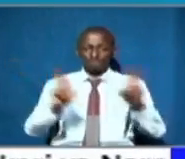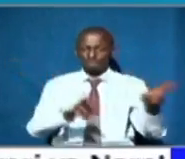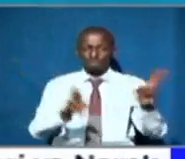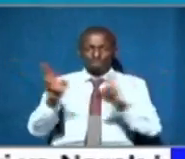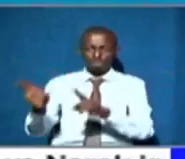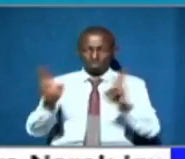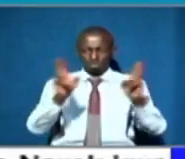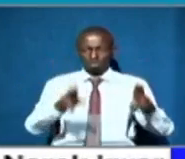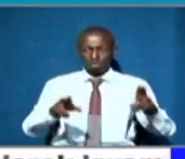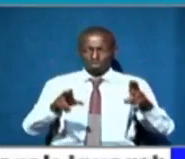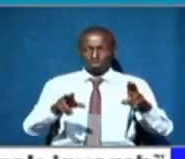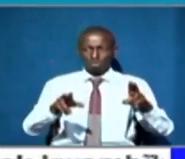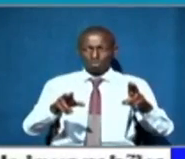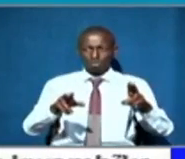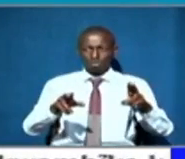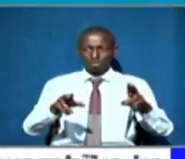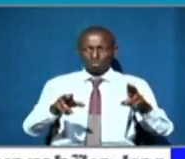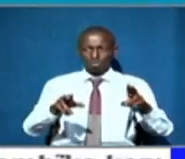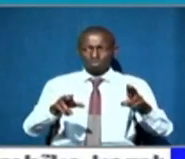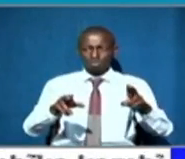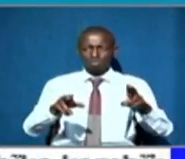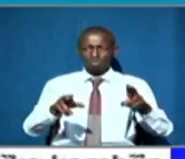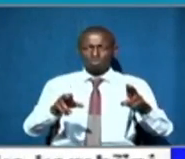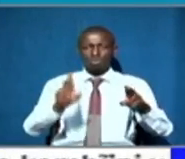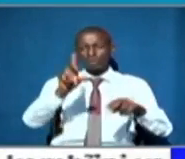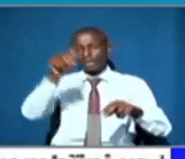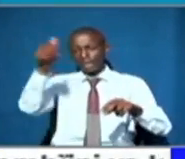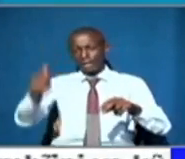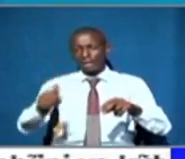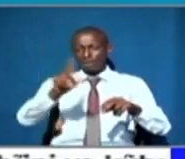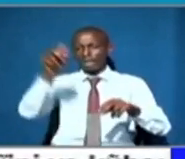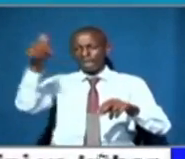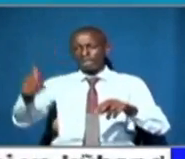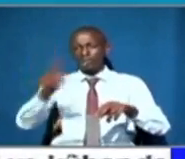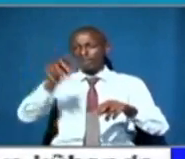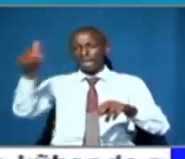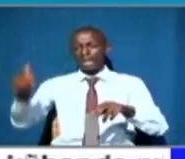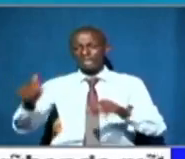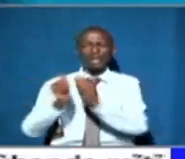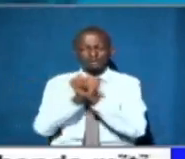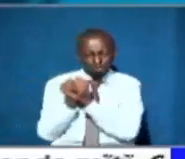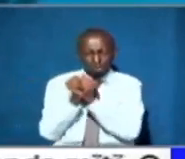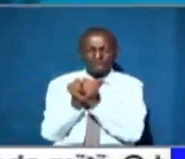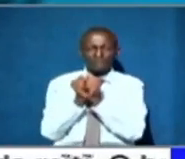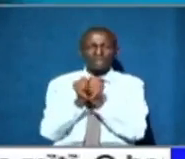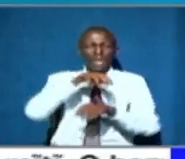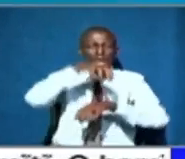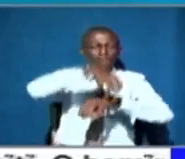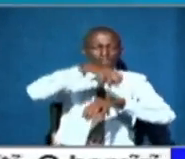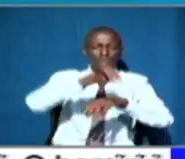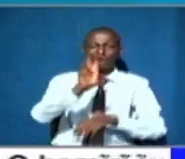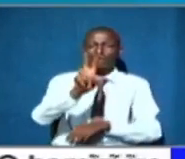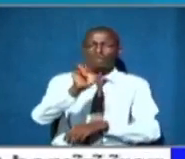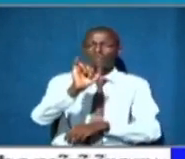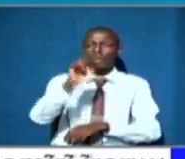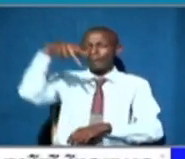tunyitithanagia umwe ha oyo hau macho ni mafudithio maitu na muthigiti gutikoragwo na mundu VIP waingira muthigiti